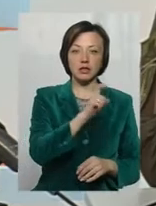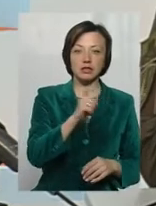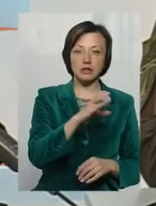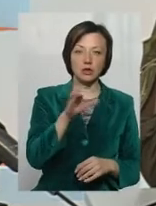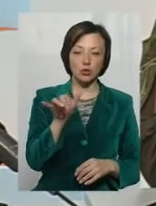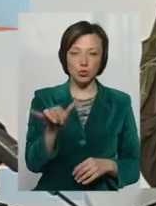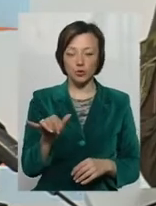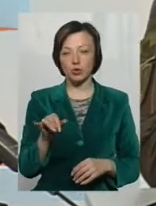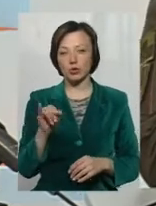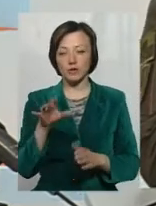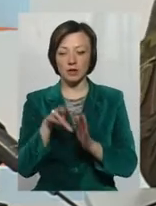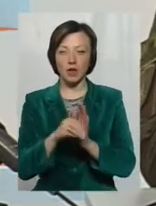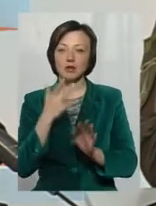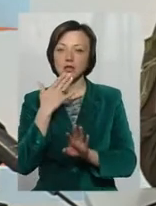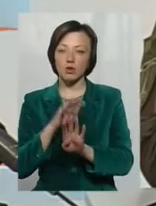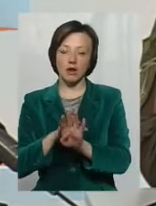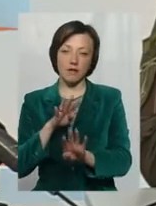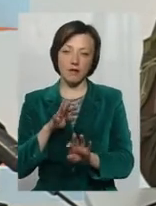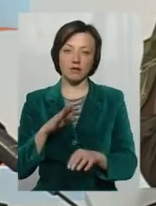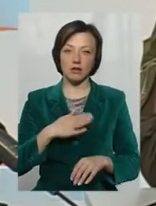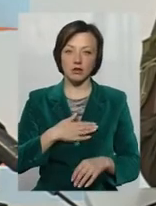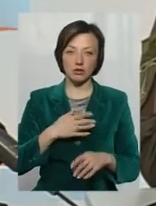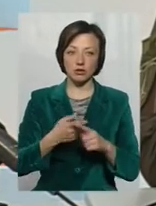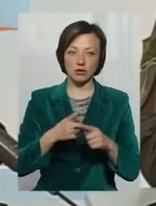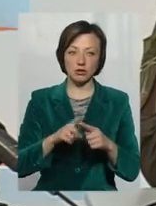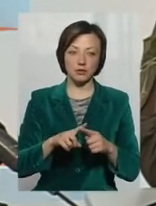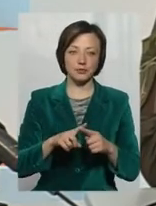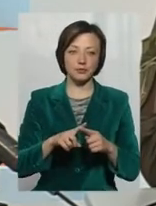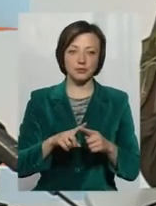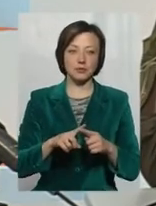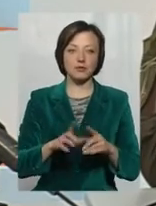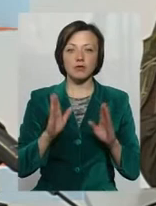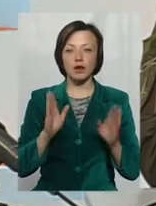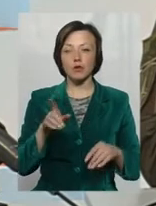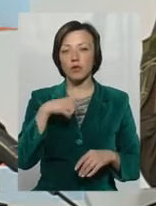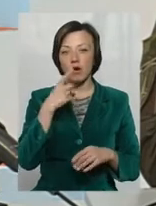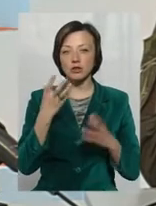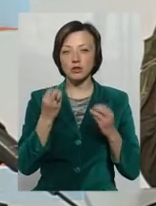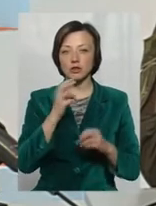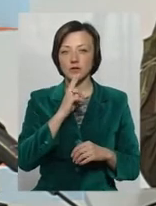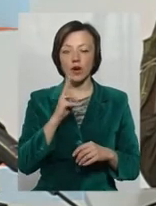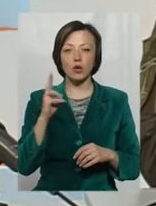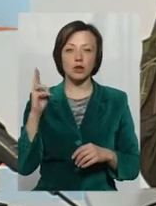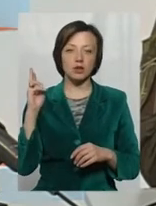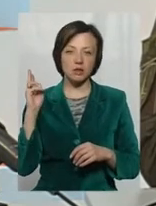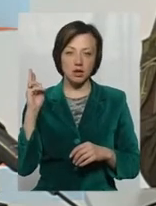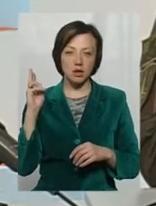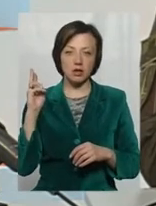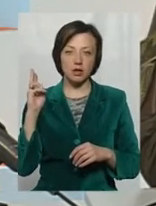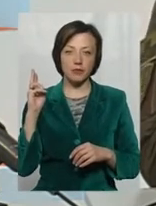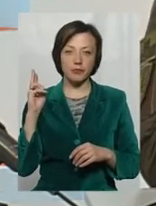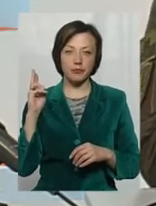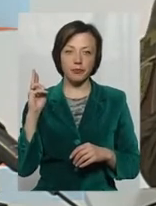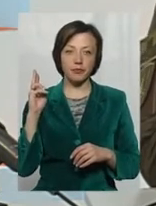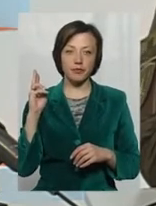і в складі Національної гвардії, ну вже нашої рідної Національної гвардії. Будемо говорити, що ще 2 роки назад, наприклад, про